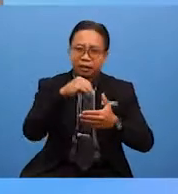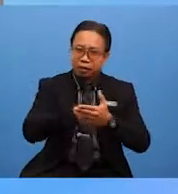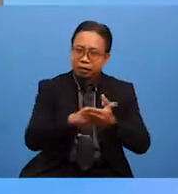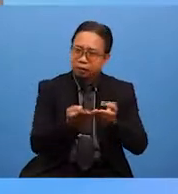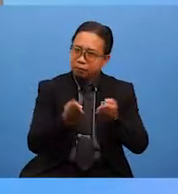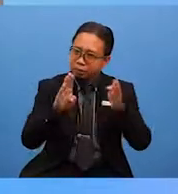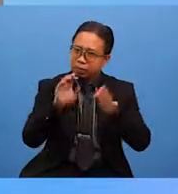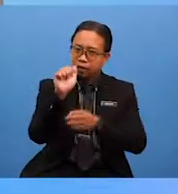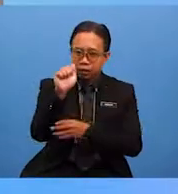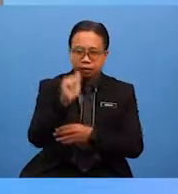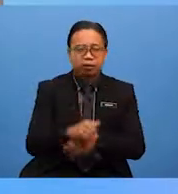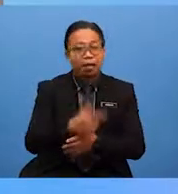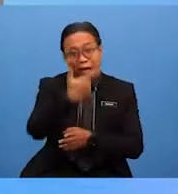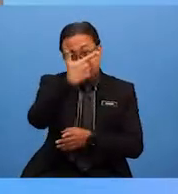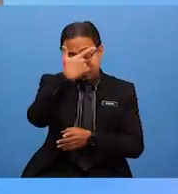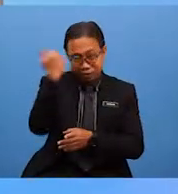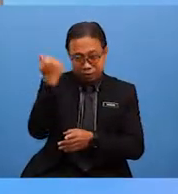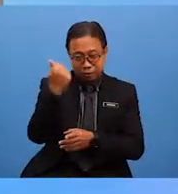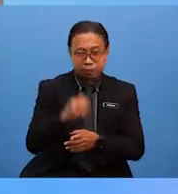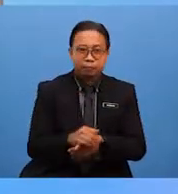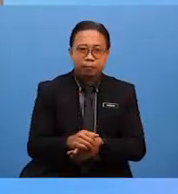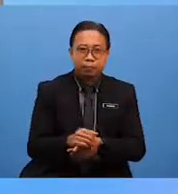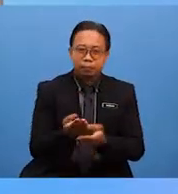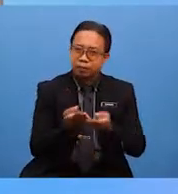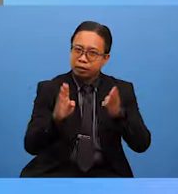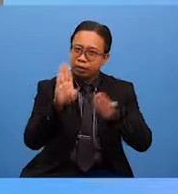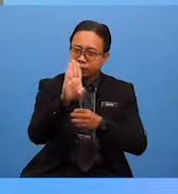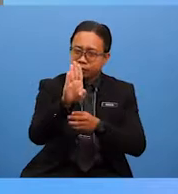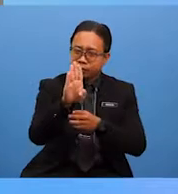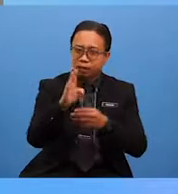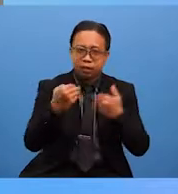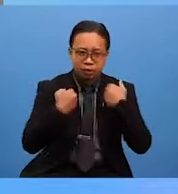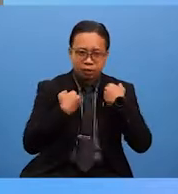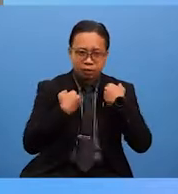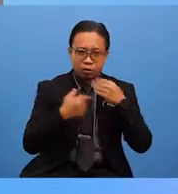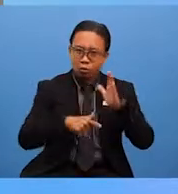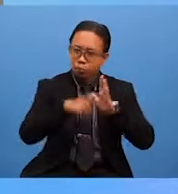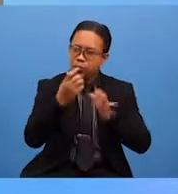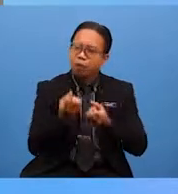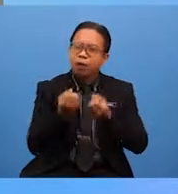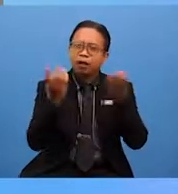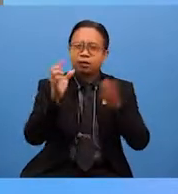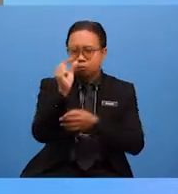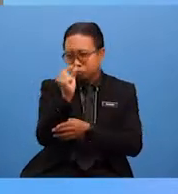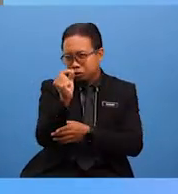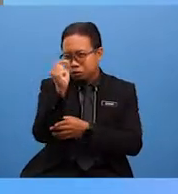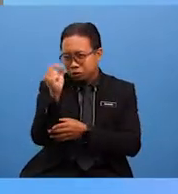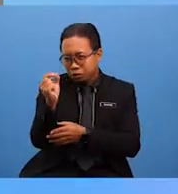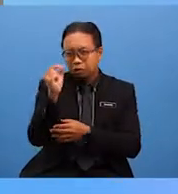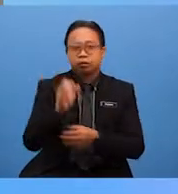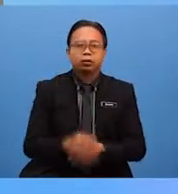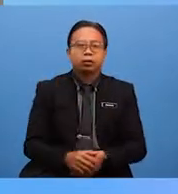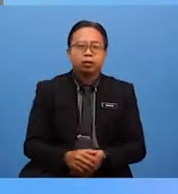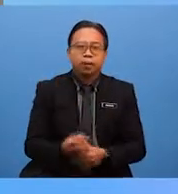kaki ini kerana dikarbit mengandungi lebih banyak Sarah yang memerlukan lebih